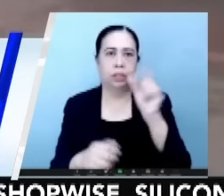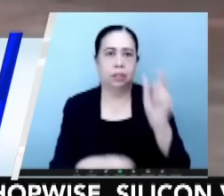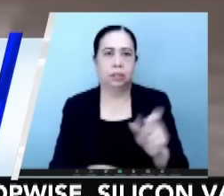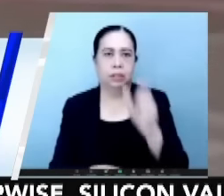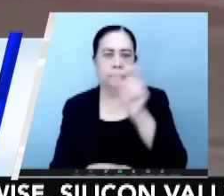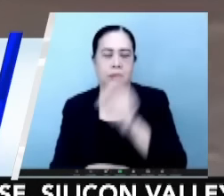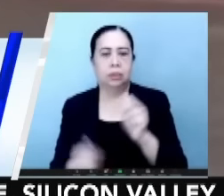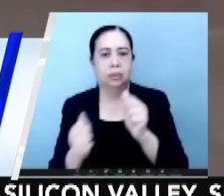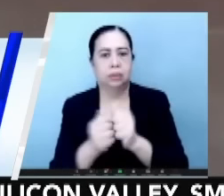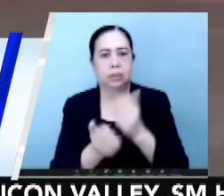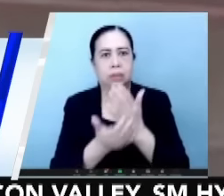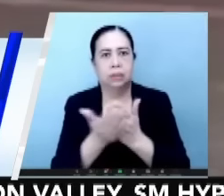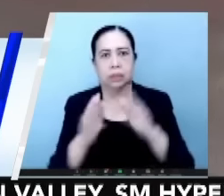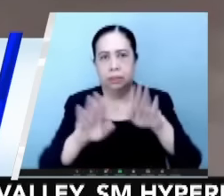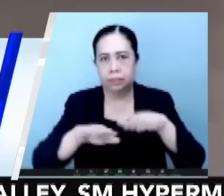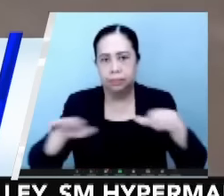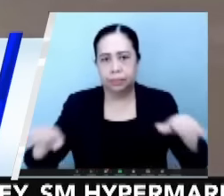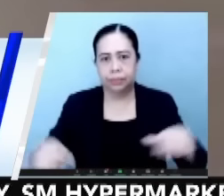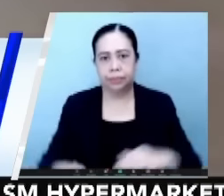bata.